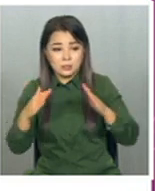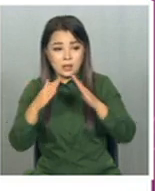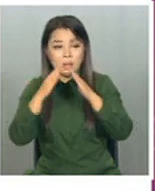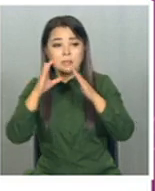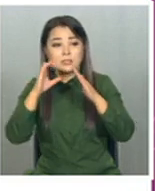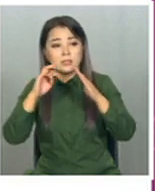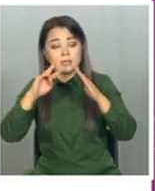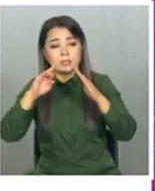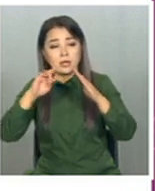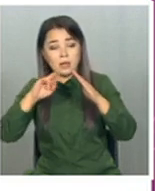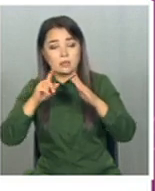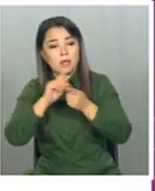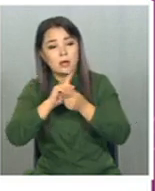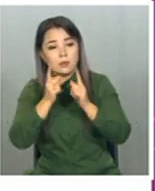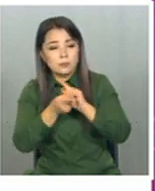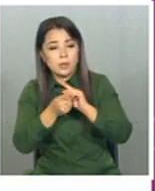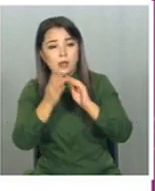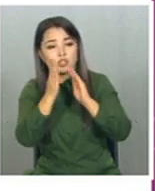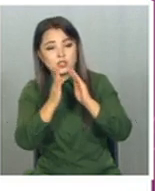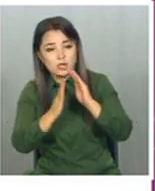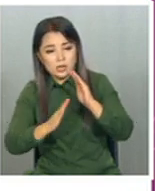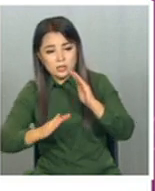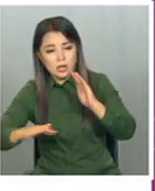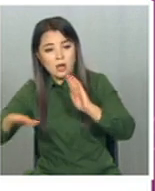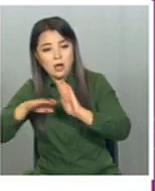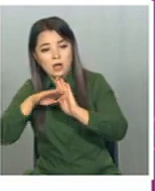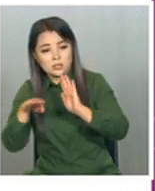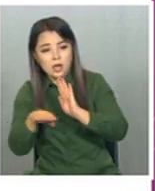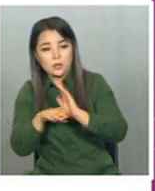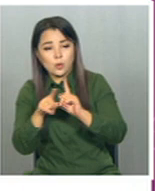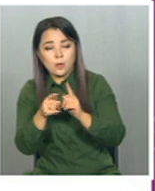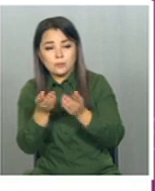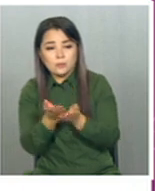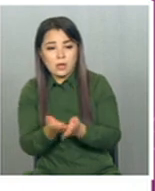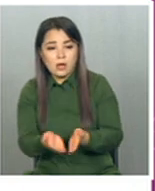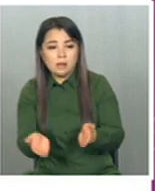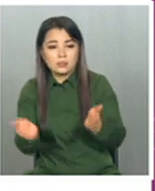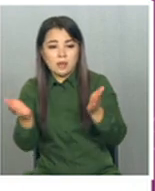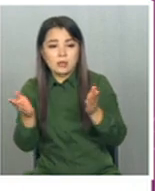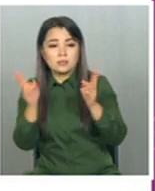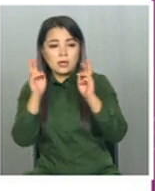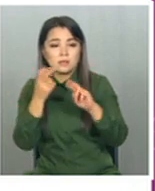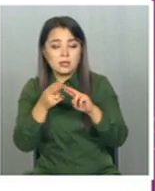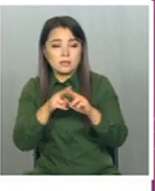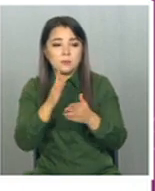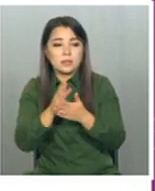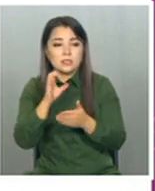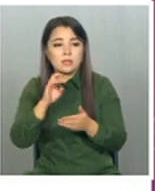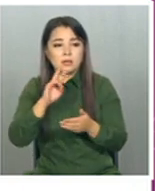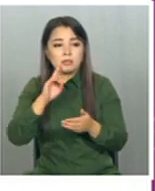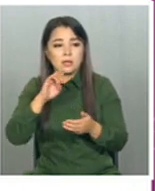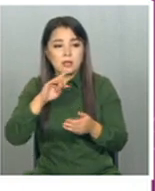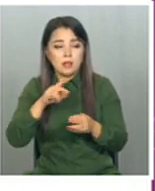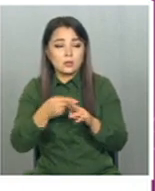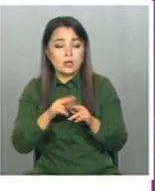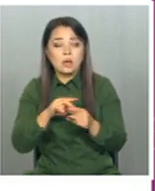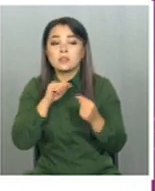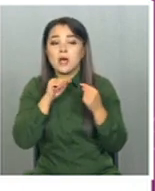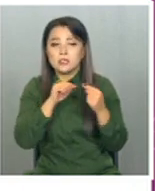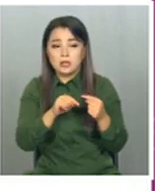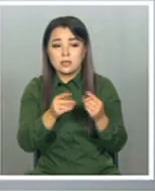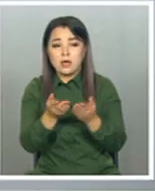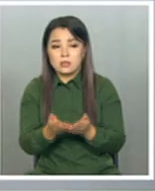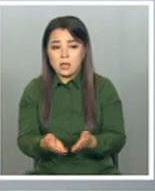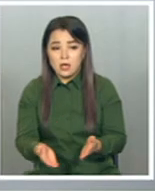синклиналь жер қабығы қабаттарының астау тәріздес қатпарлануы. Яғни синклиналь оған керісінше